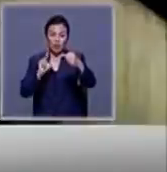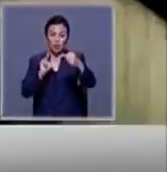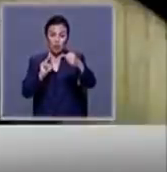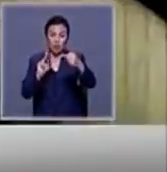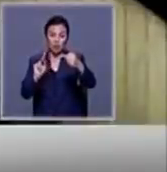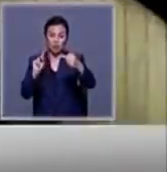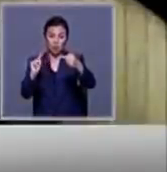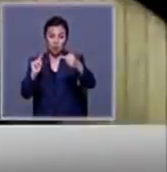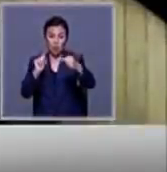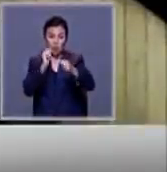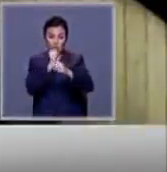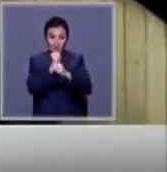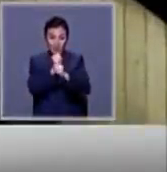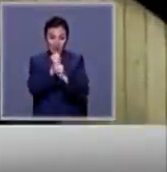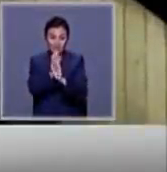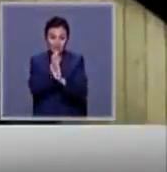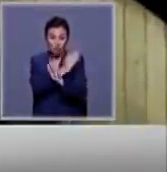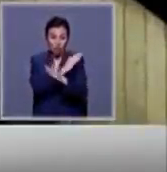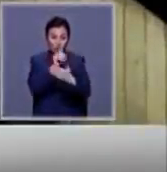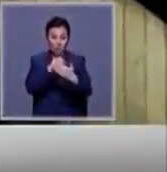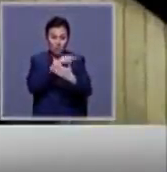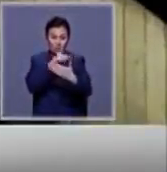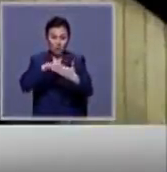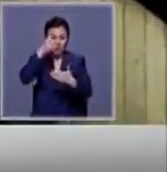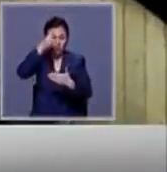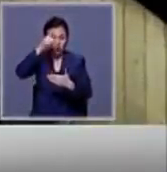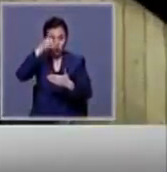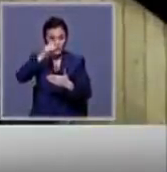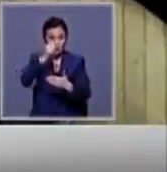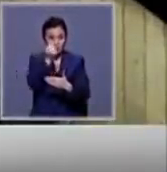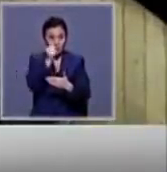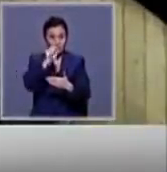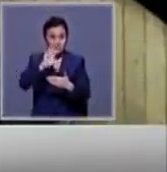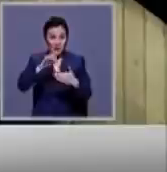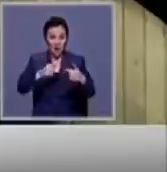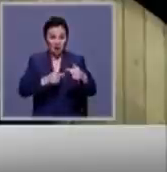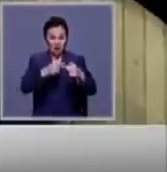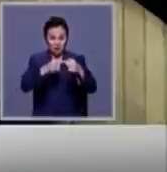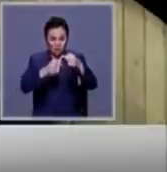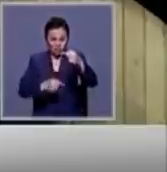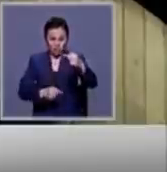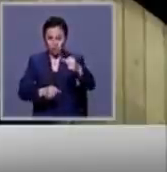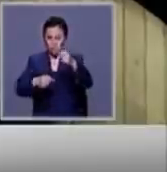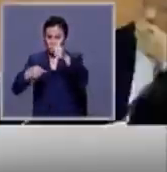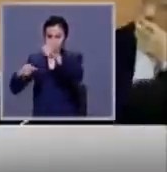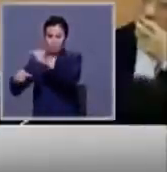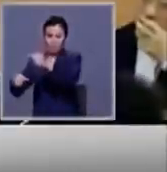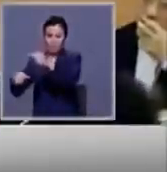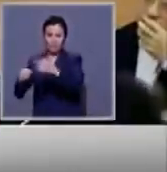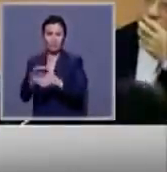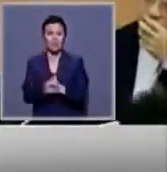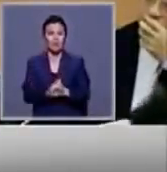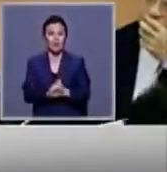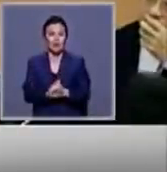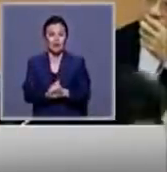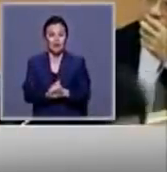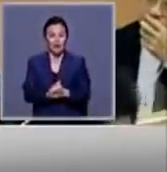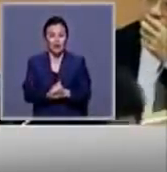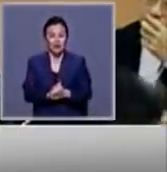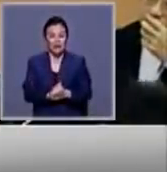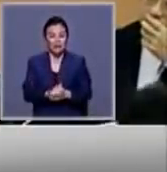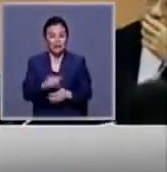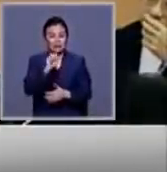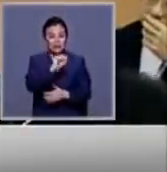สร็จก่อนเลือกตั้งส.ส15วัน ค่ะ ทีนี้คุณมานั่งเปรียบเทียบกันว่าไอ้ตอน15วันก่อนที่เราจะลงคะแน